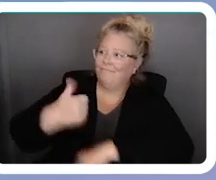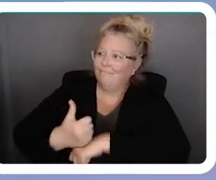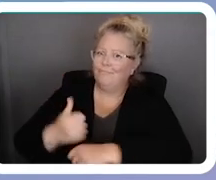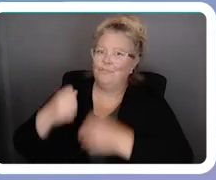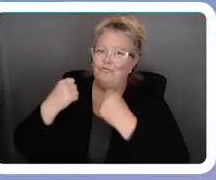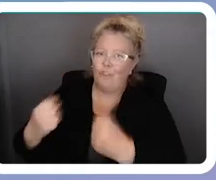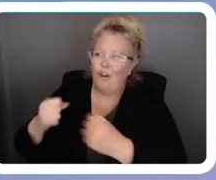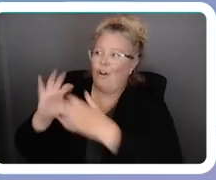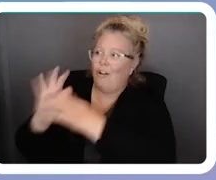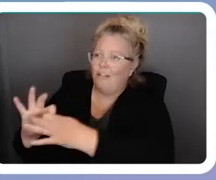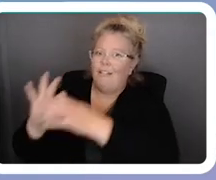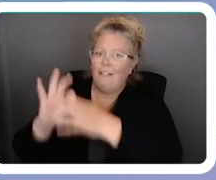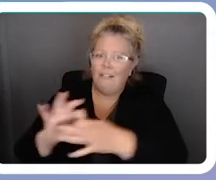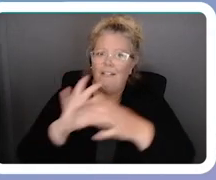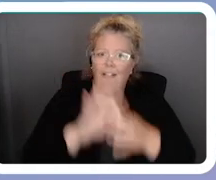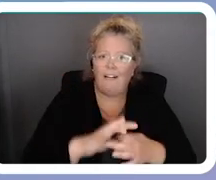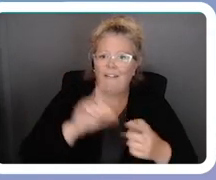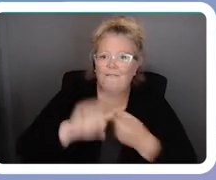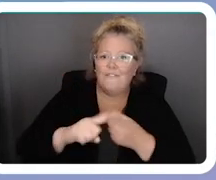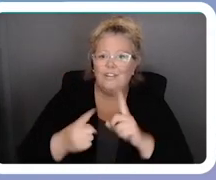είμαστε μια μεγάλη παρέα.